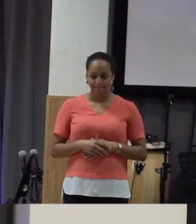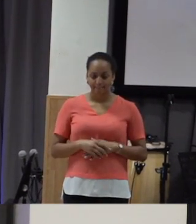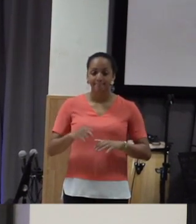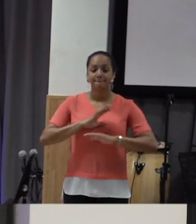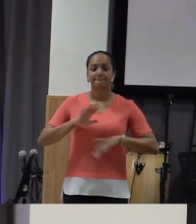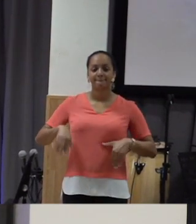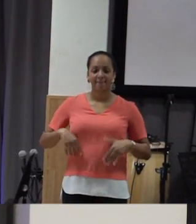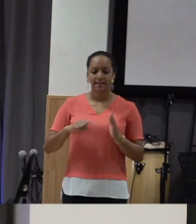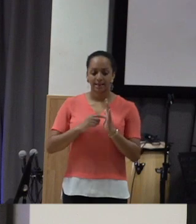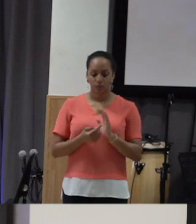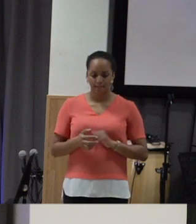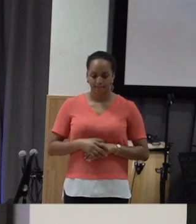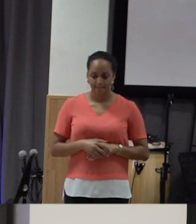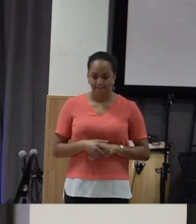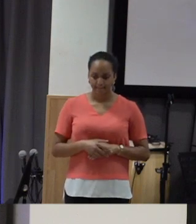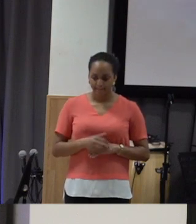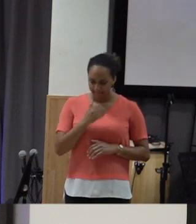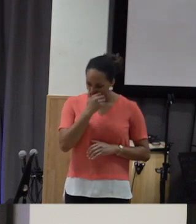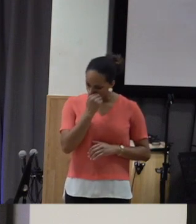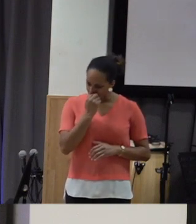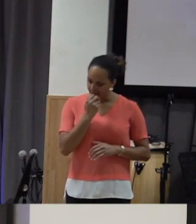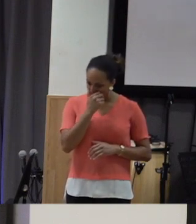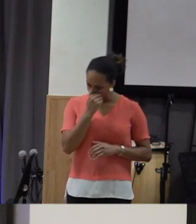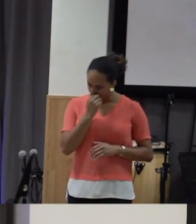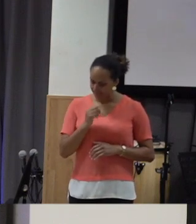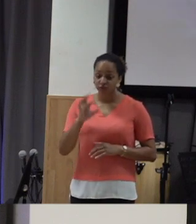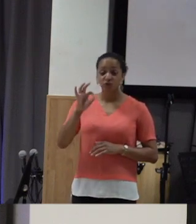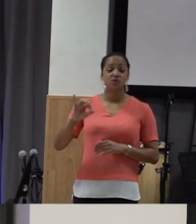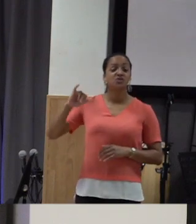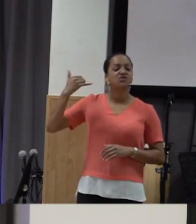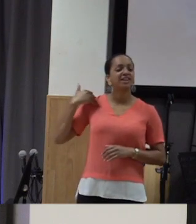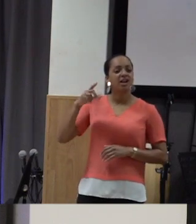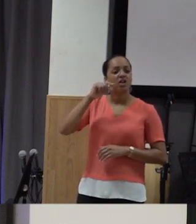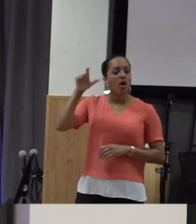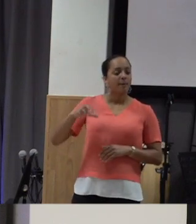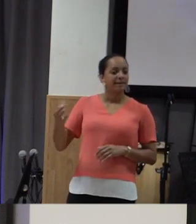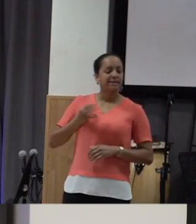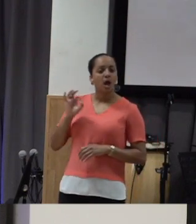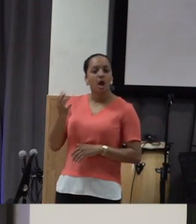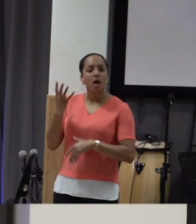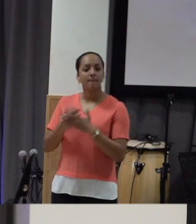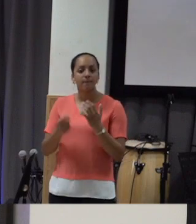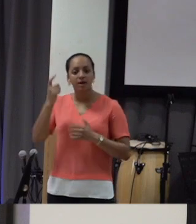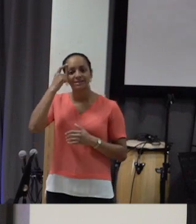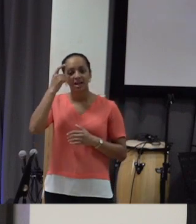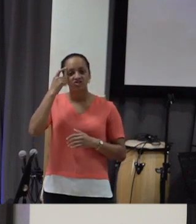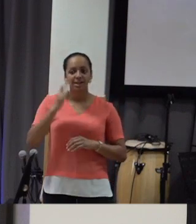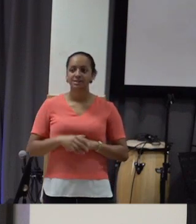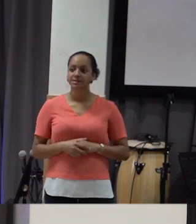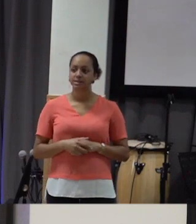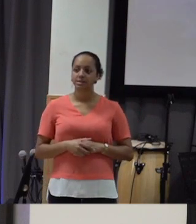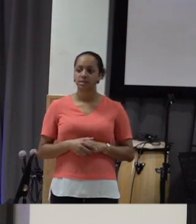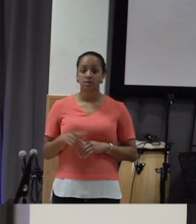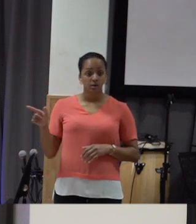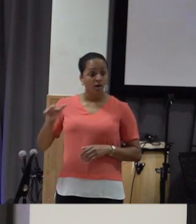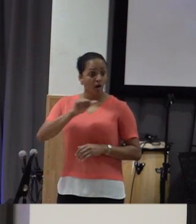point, celui qui a dit ce jeudi en question que le manque de sagesse était un obstacle à l'exaucement de la prière, ce n'était pas un